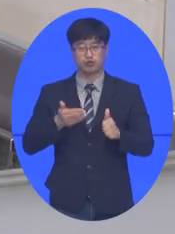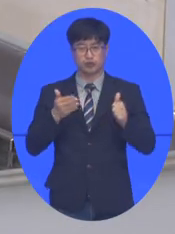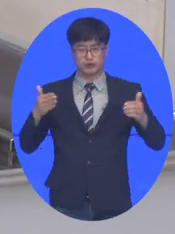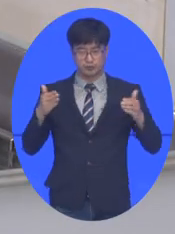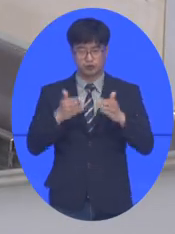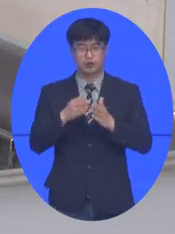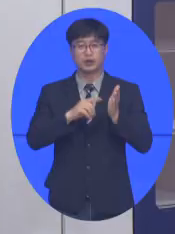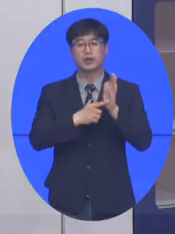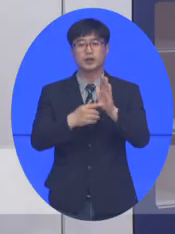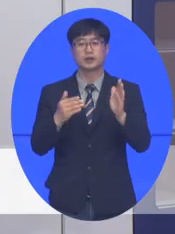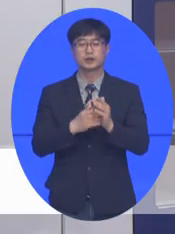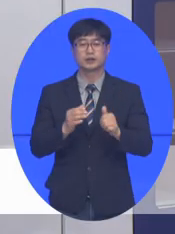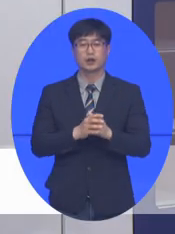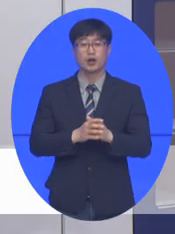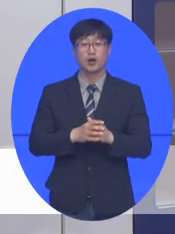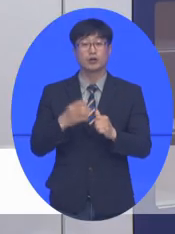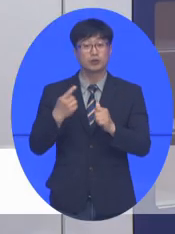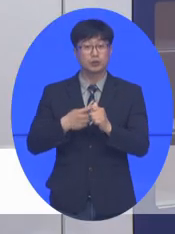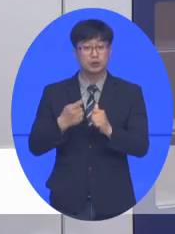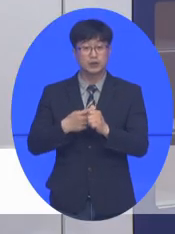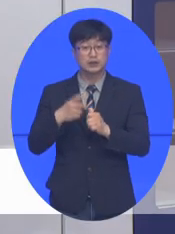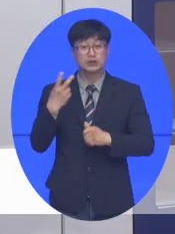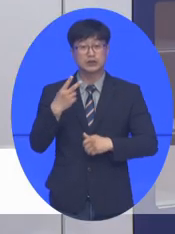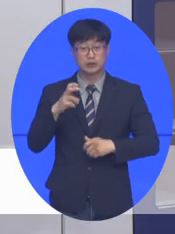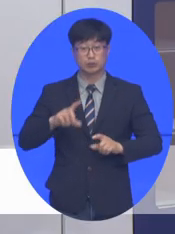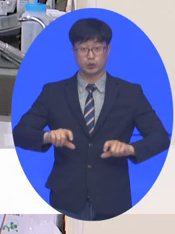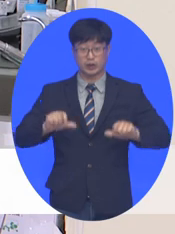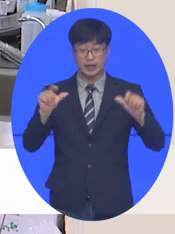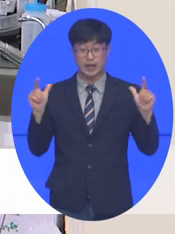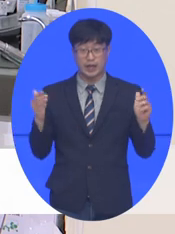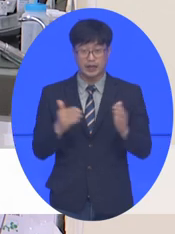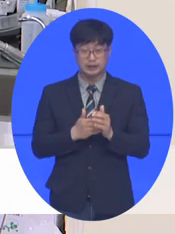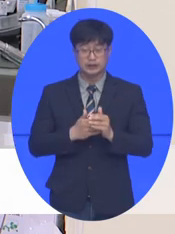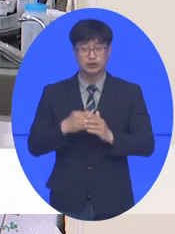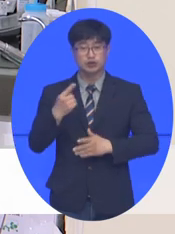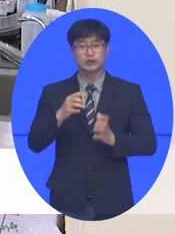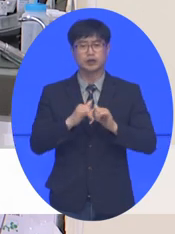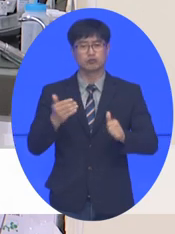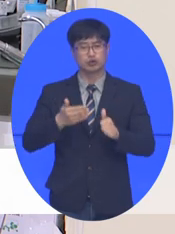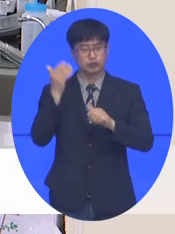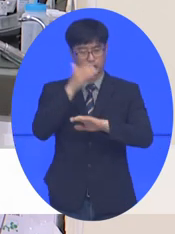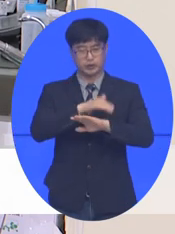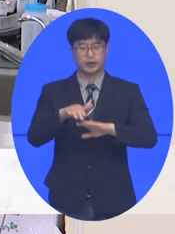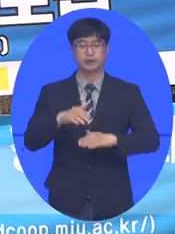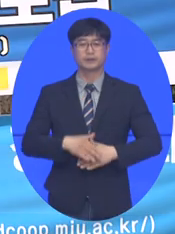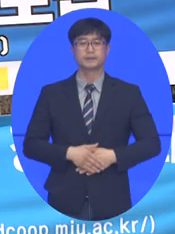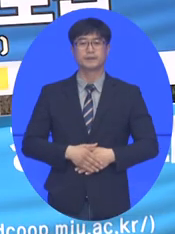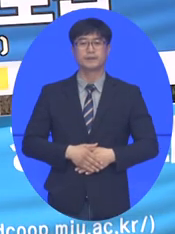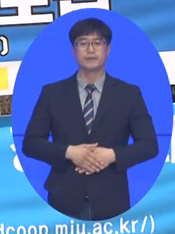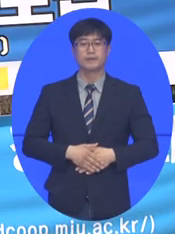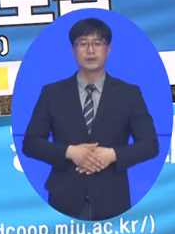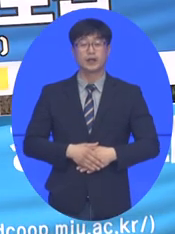집중하겠다고 밝혔습니다. 우선 오는 2025년까지 1,000명의 인력을 양성할 계획입니다.